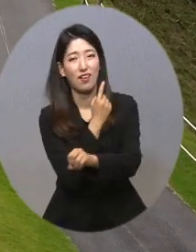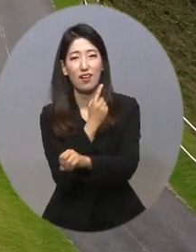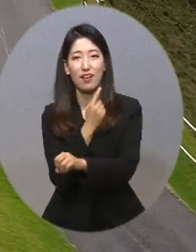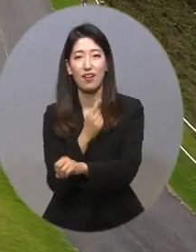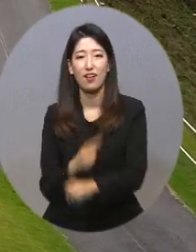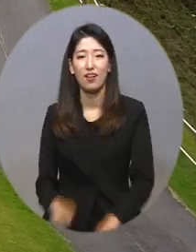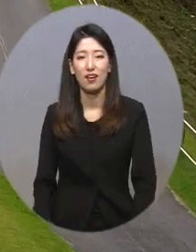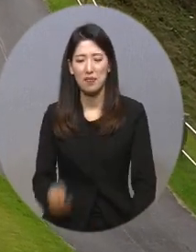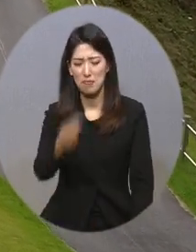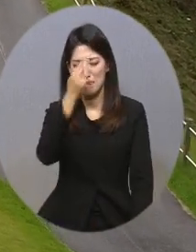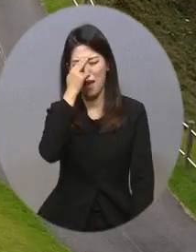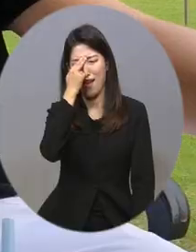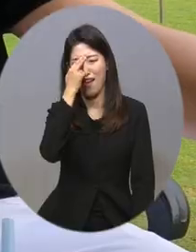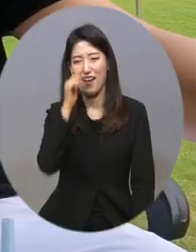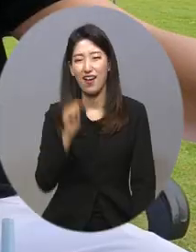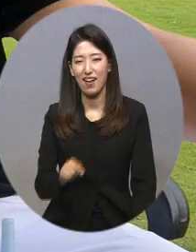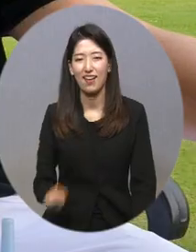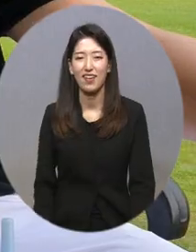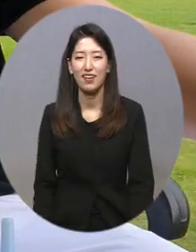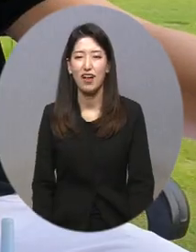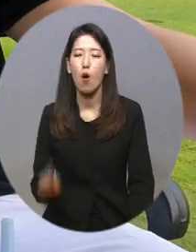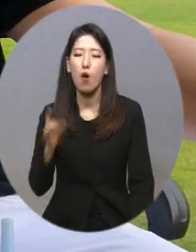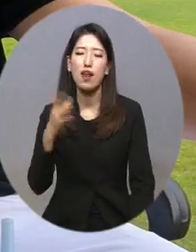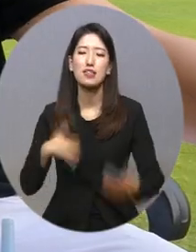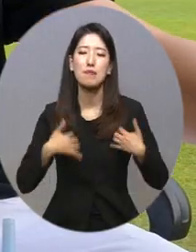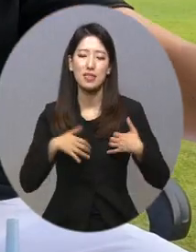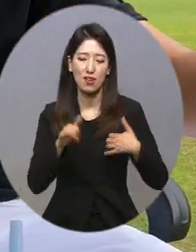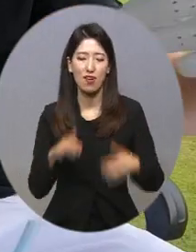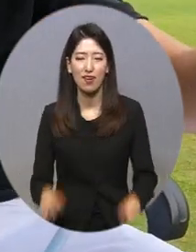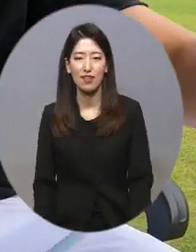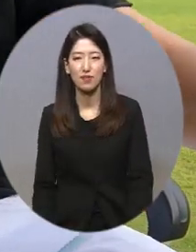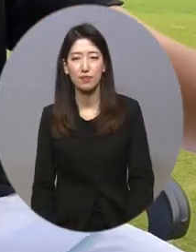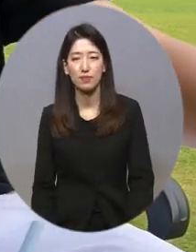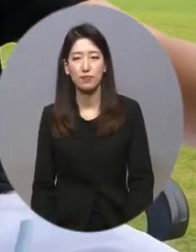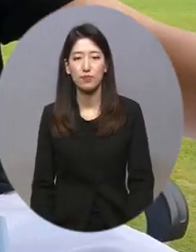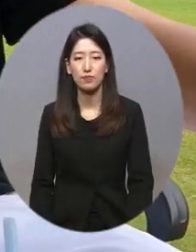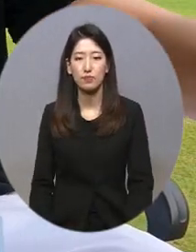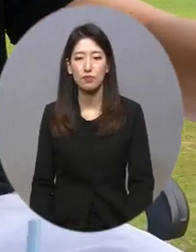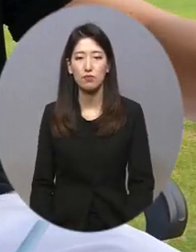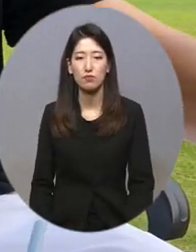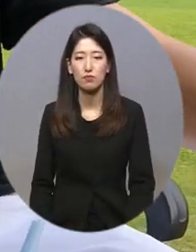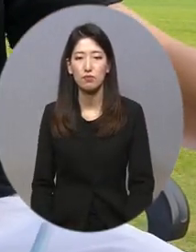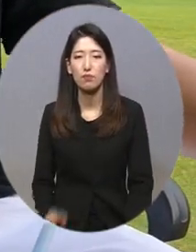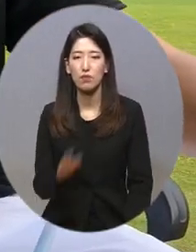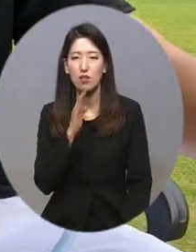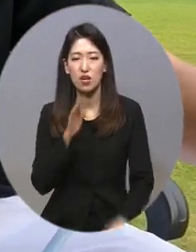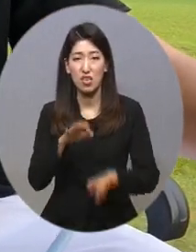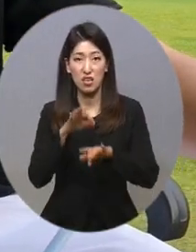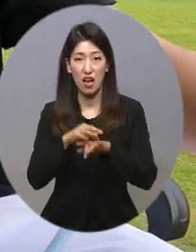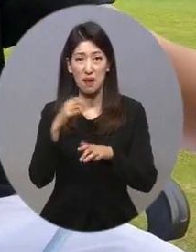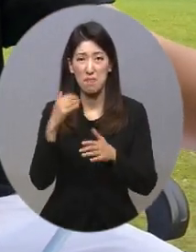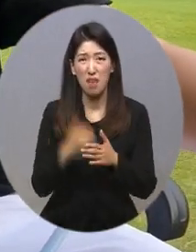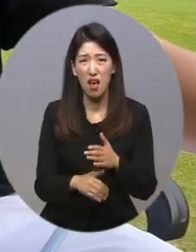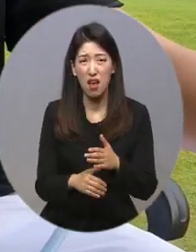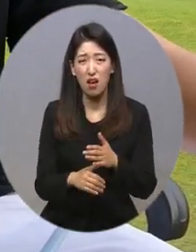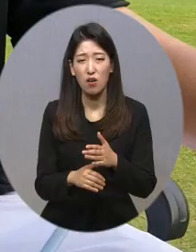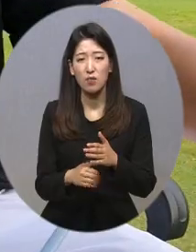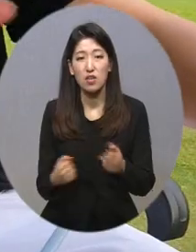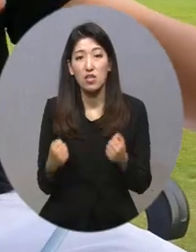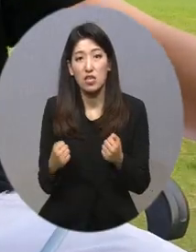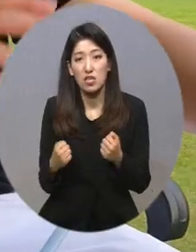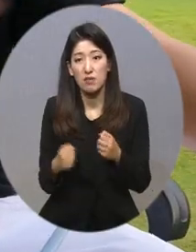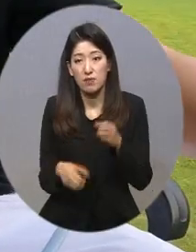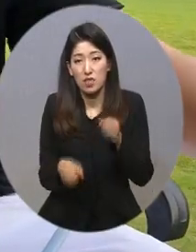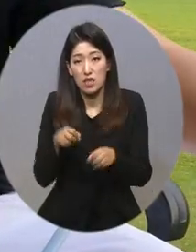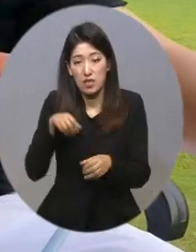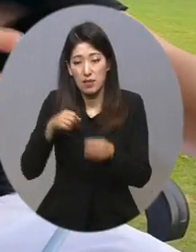원래 그런 게 나와줘야 재밌는 거야. 확실히 살이 빠지거나 진짜 힘이 없으면 하체가